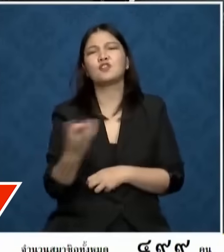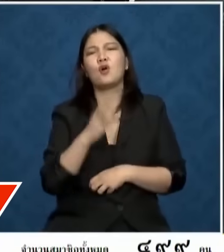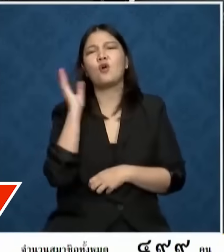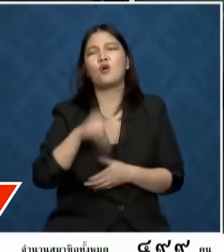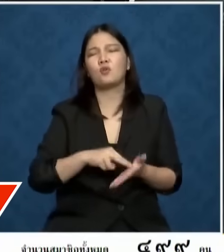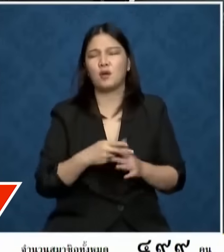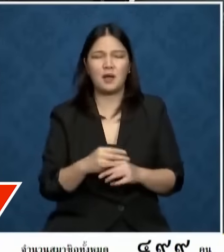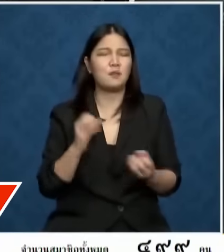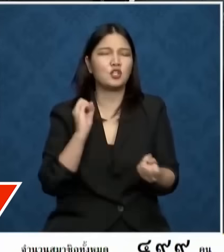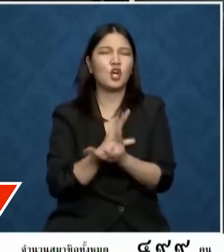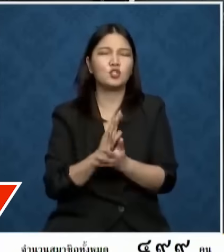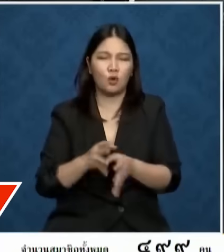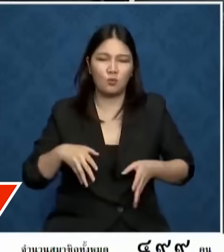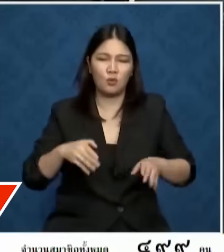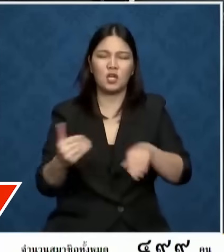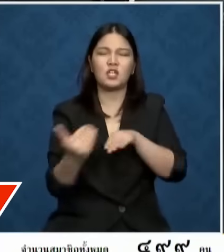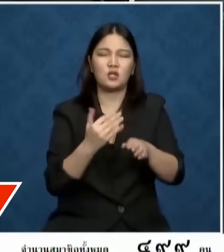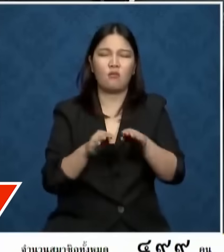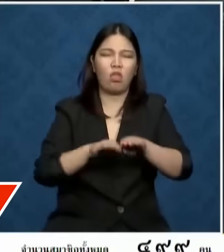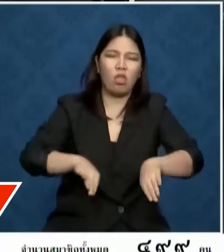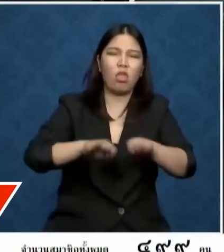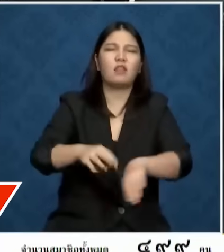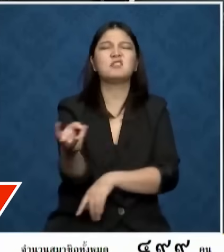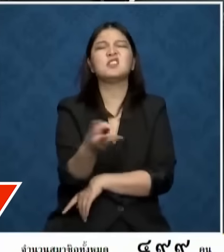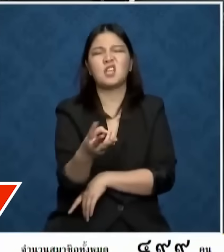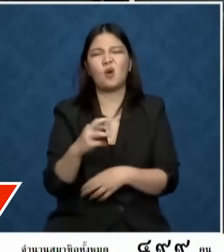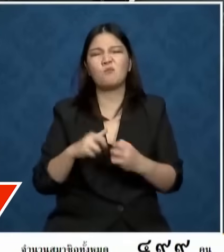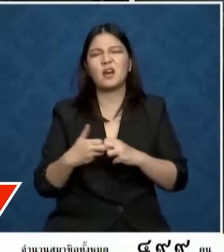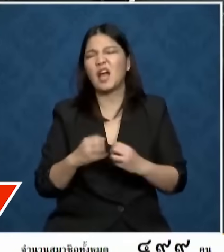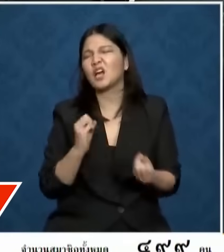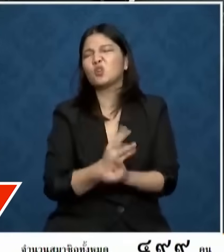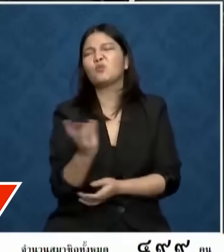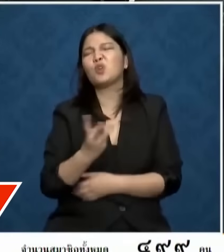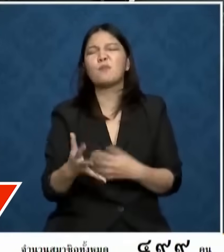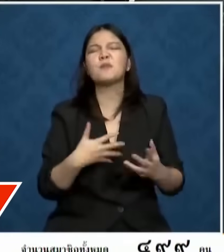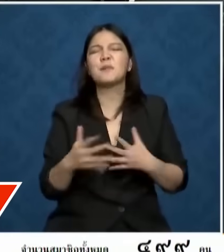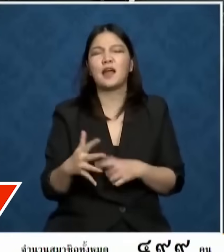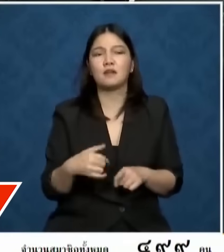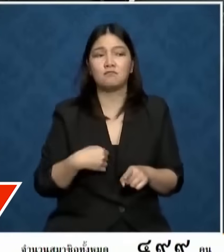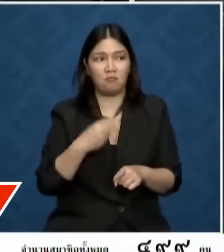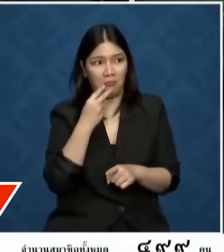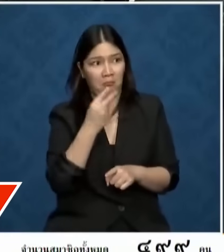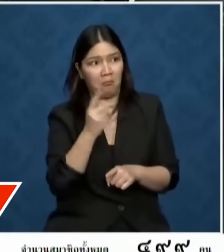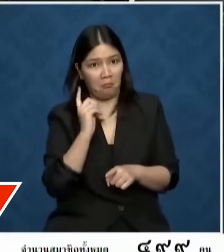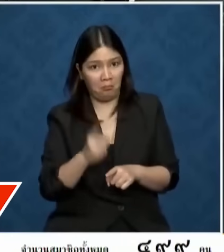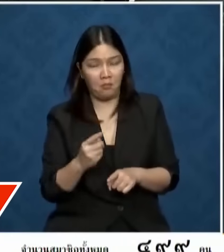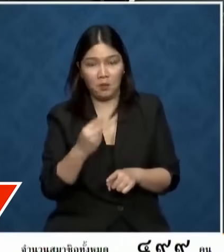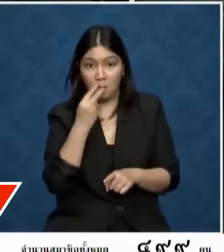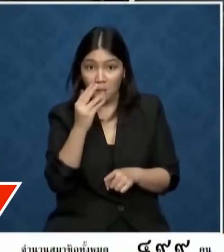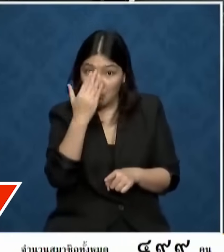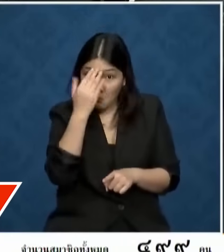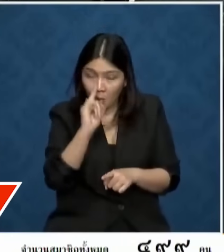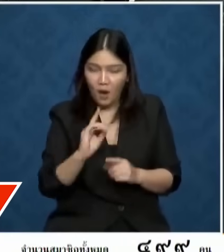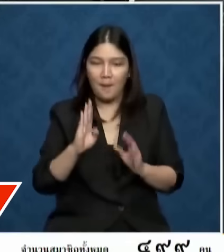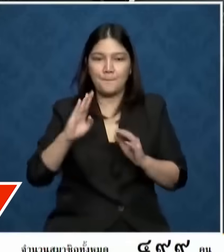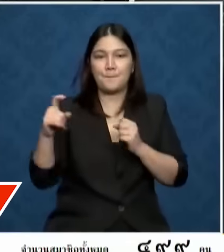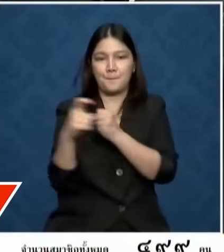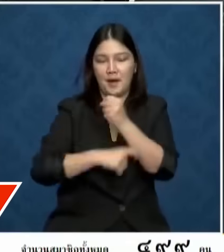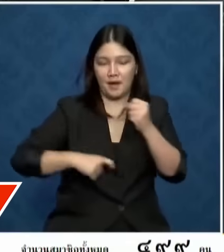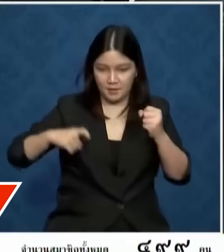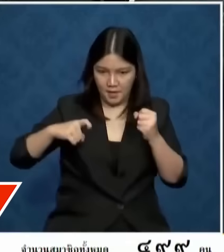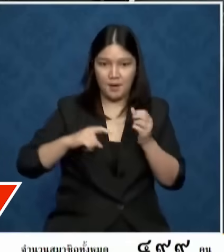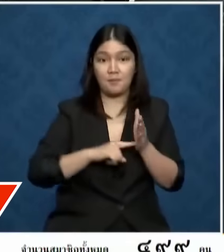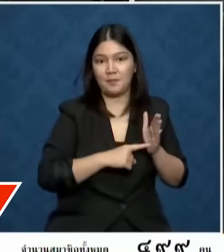พังเสียหายแต่ความเป็นจริงไม่ใช่ครับท่านประธานครับเขตบางนาของผมนั้นเป็นเหมือนประตูสู่กรุงเทพมหานครฝั่งตะวันออกรถ